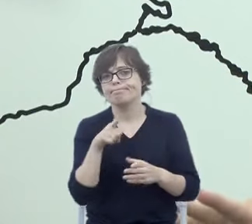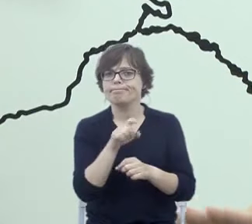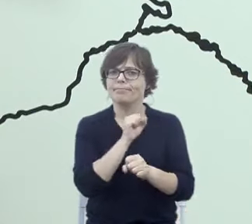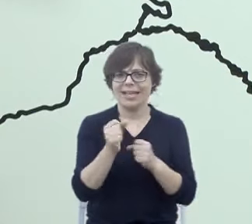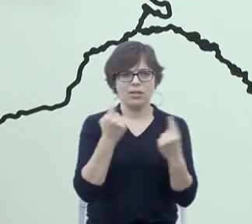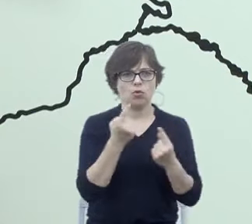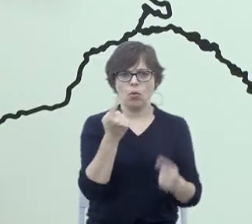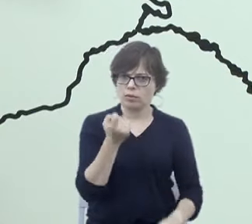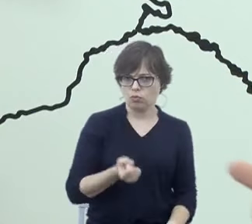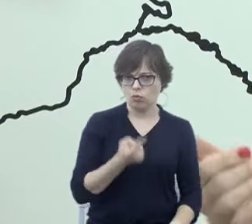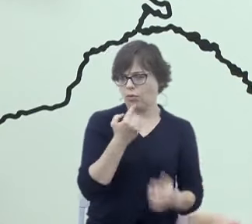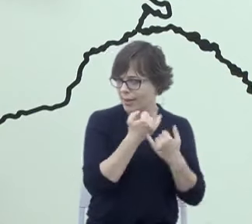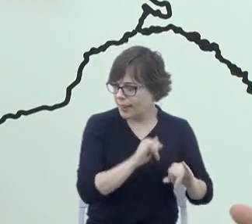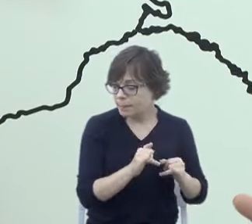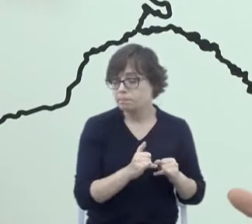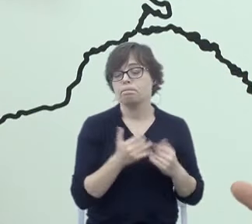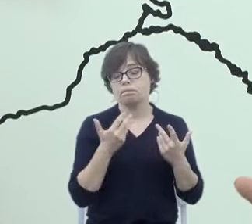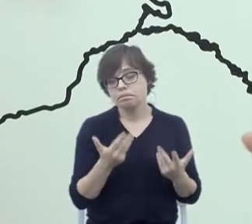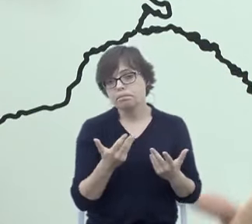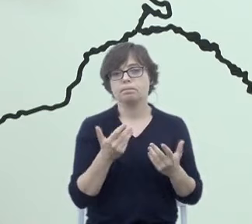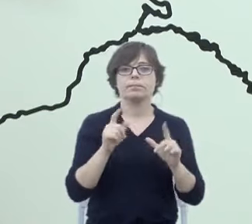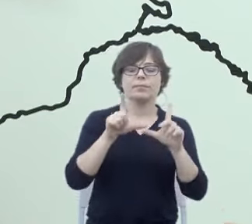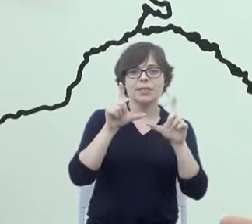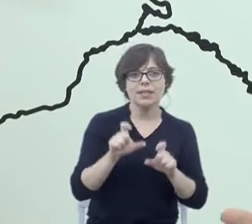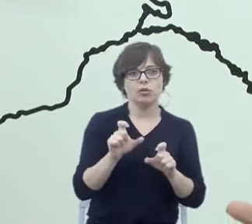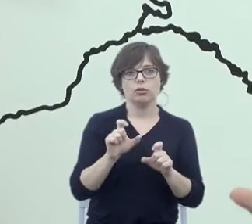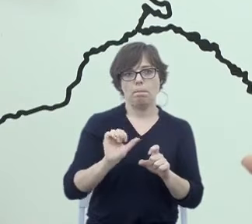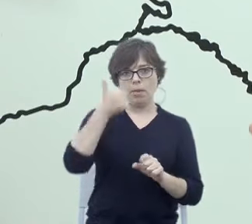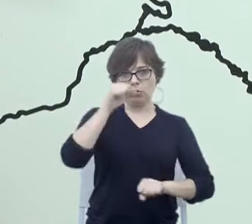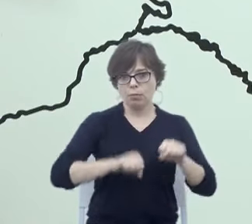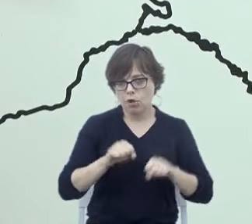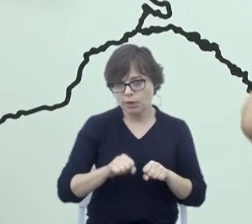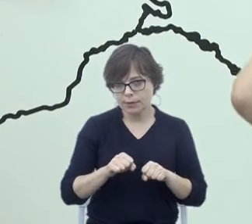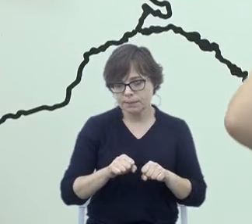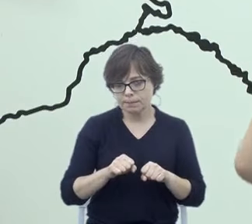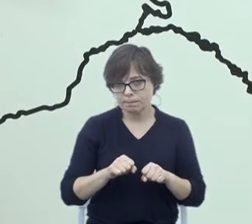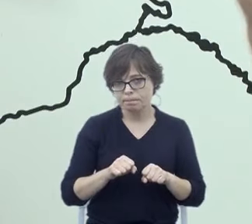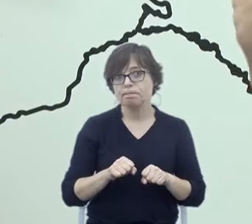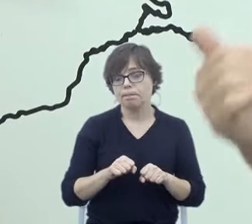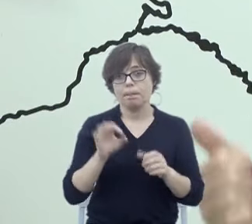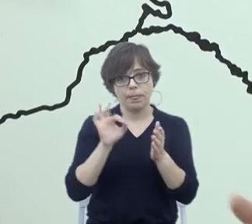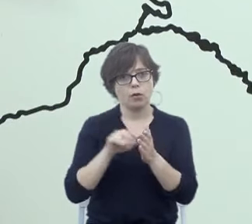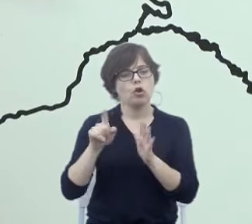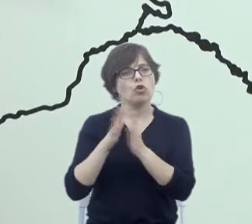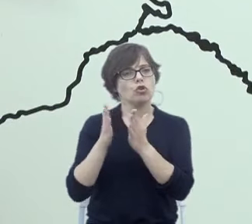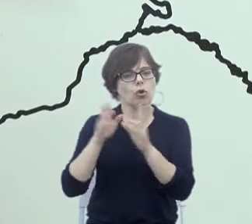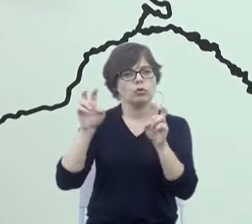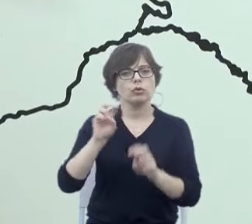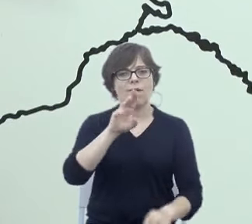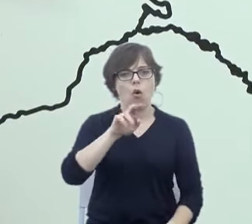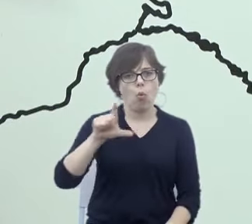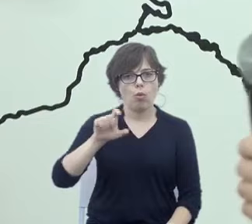specyficzna sytuacja i zaczyna się pierwszy proces, który właśnie w tej książce wokół